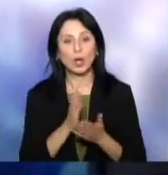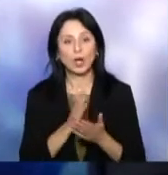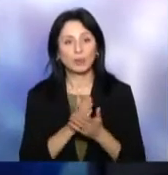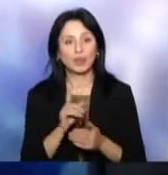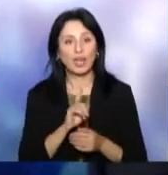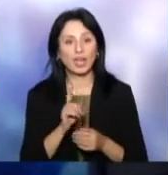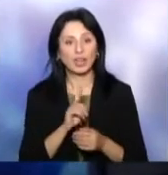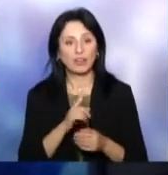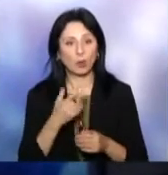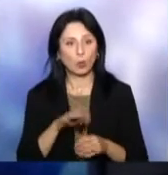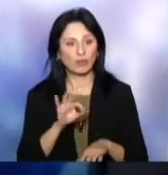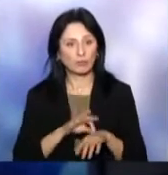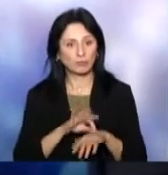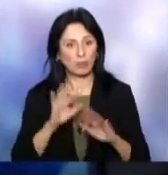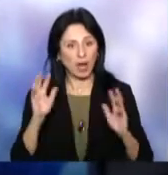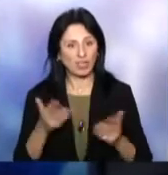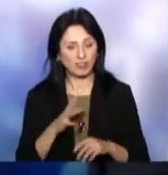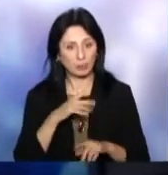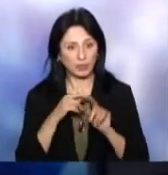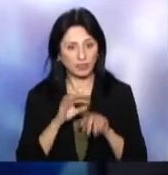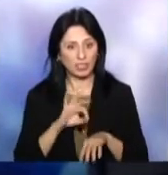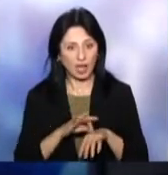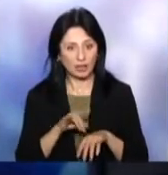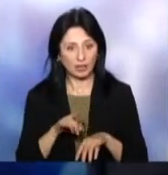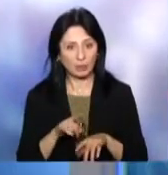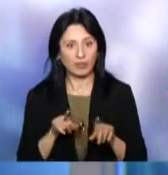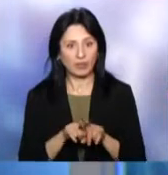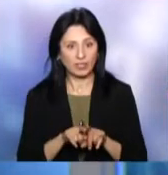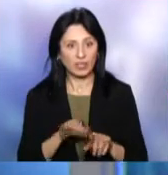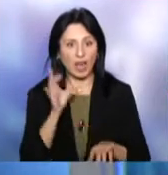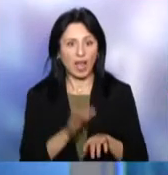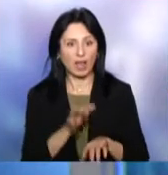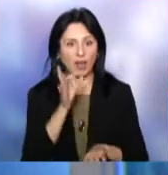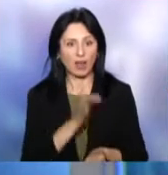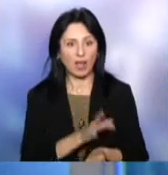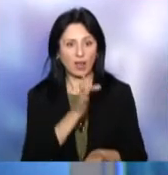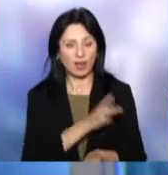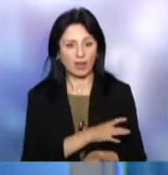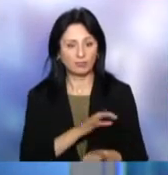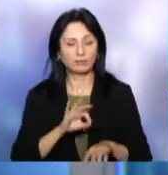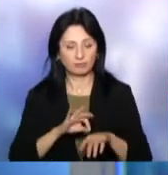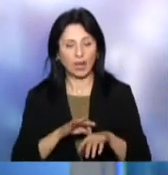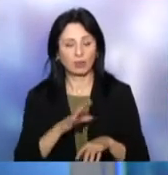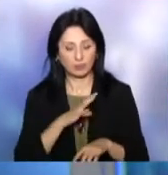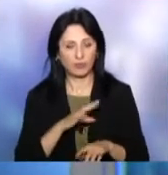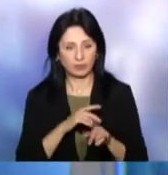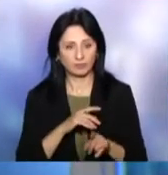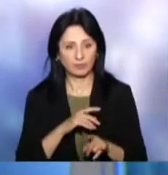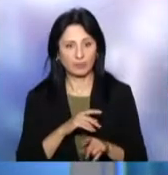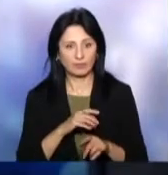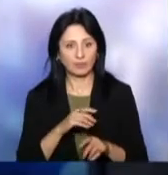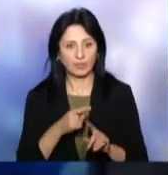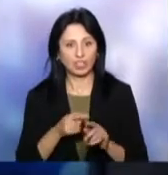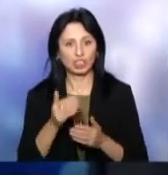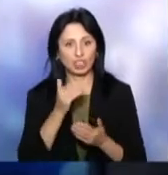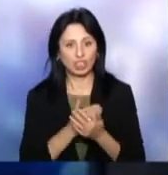რამე გადატანილი ანთებითი დაავადების შედეგად, ასევე ლაქები შეიძლება გაჩნდეს კანზე, სწორედ აკნეს